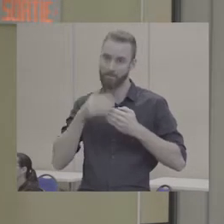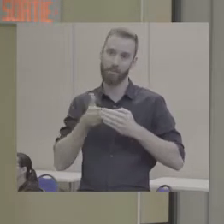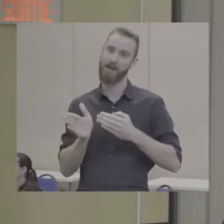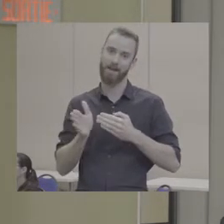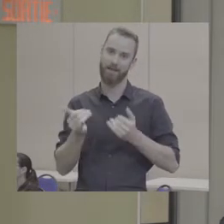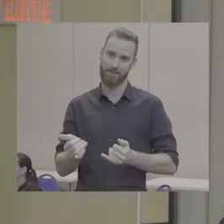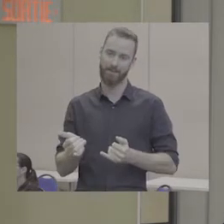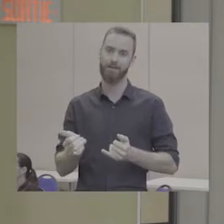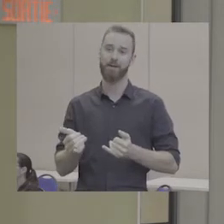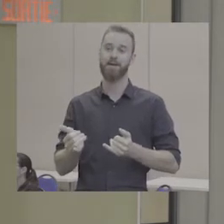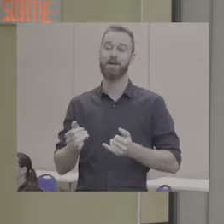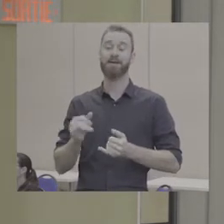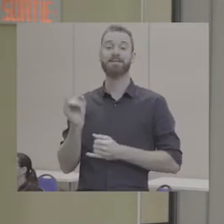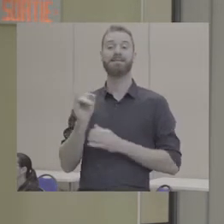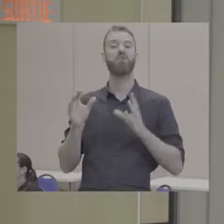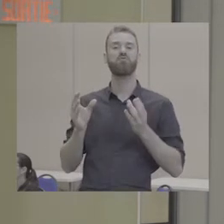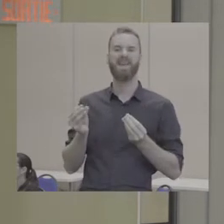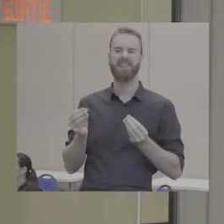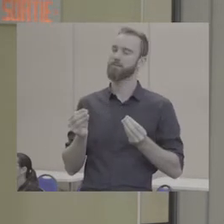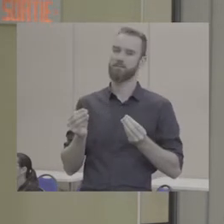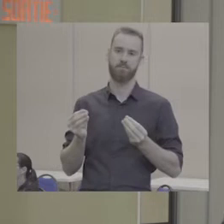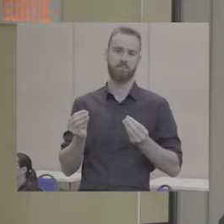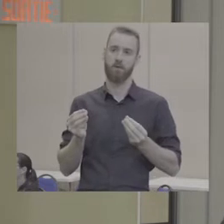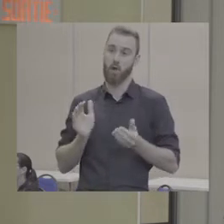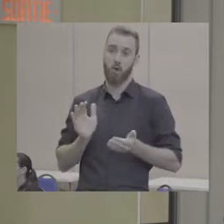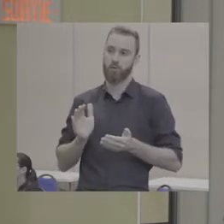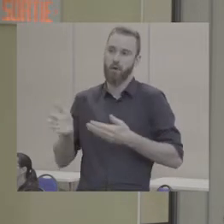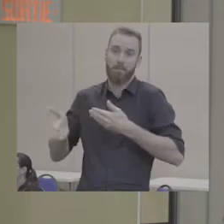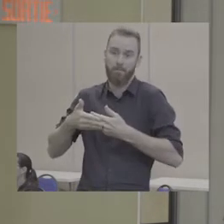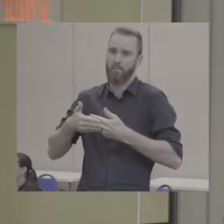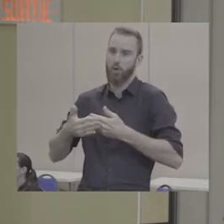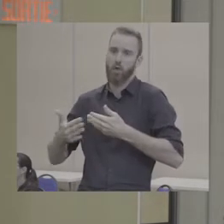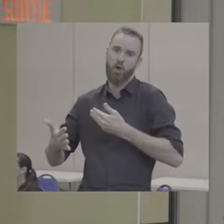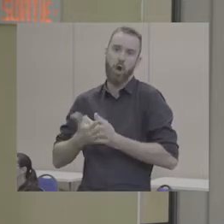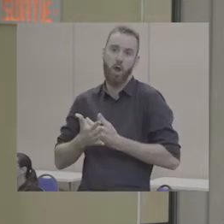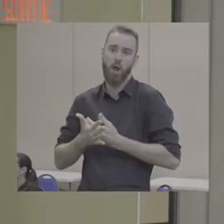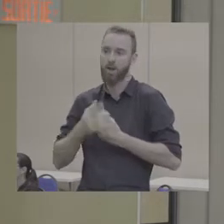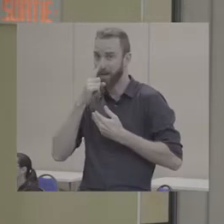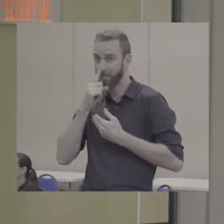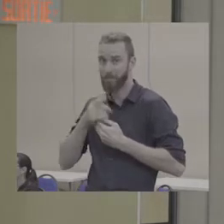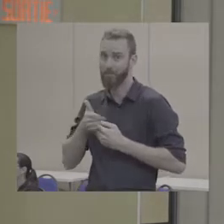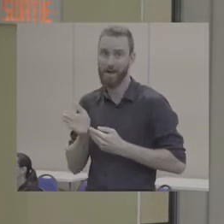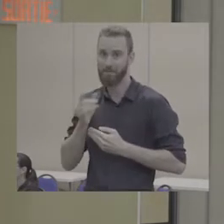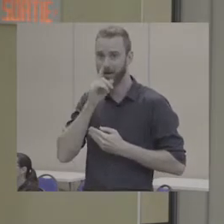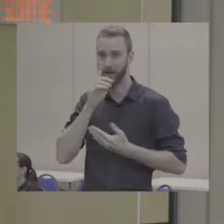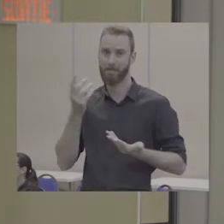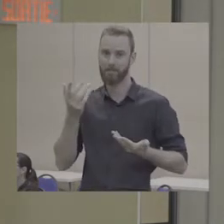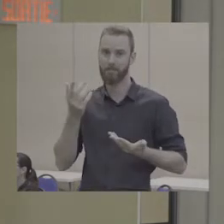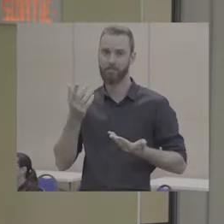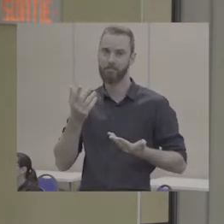Là, elle colle, quand c'est humide surtout, elle colle, puis je peux pas l'ouvrir. Fait